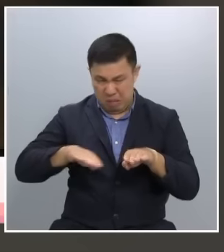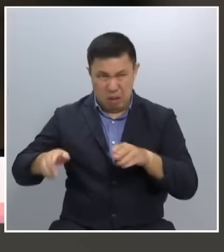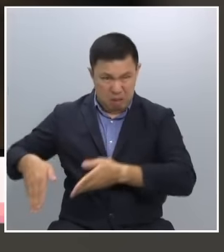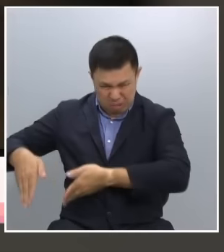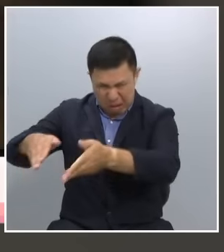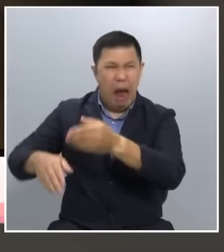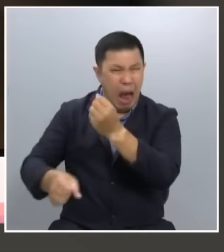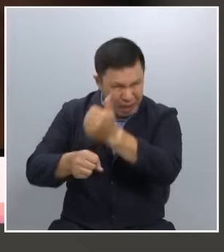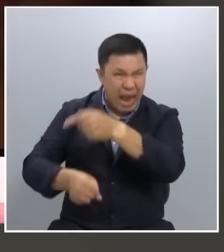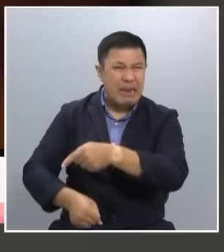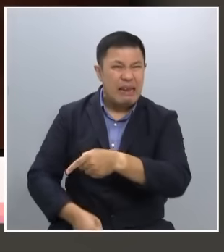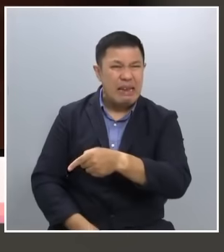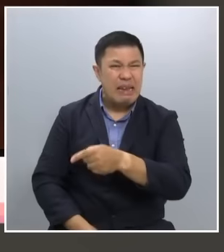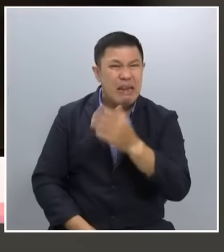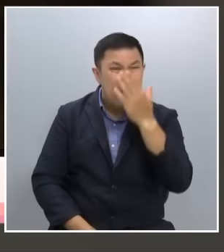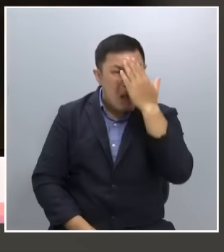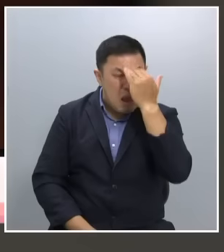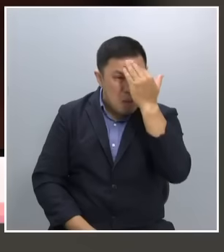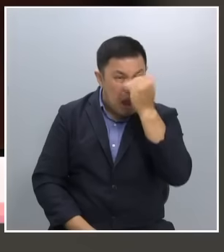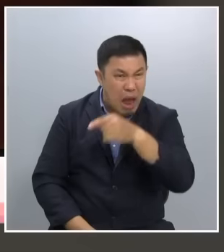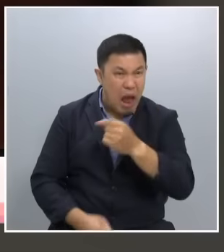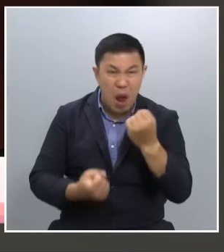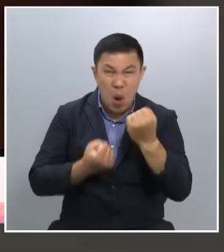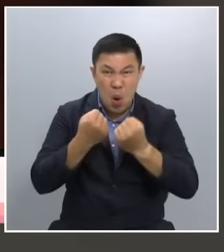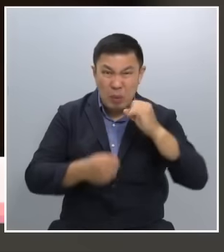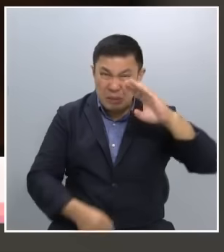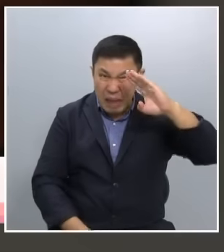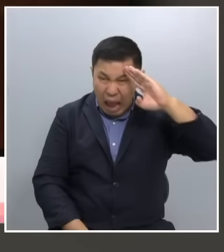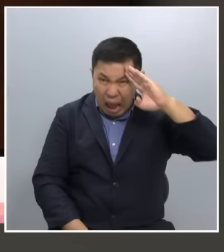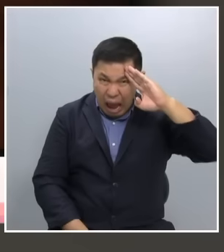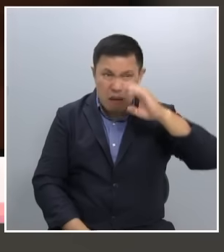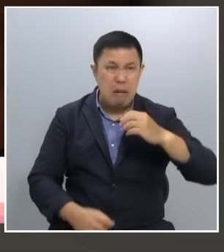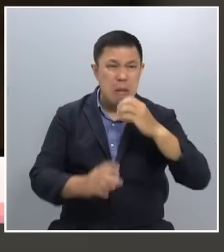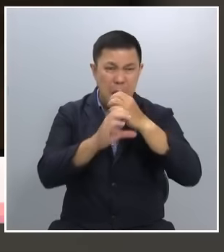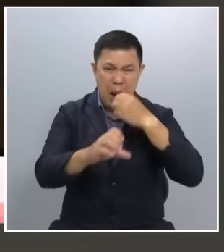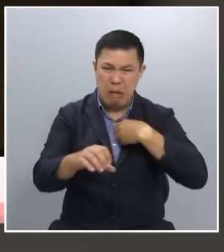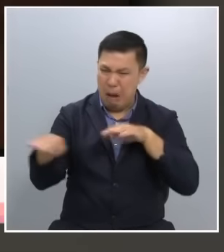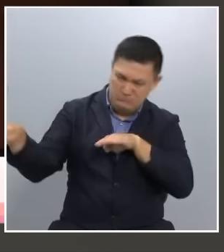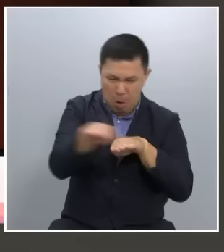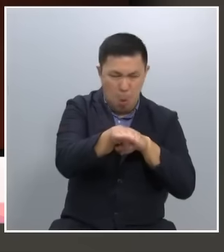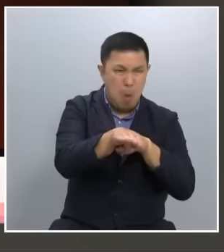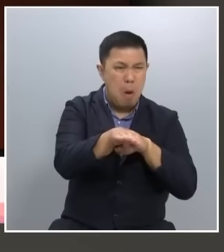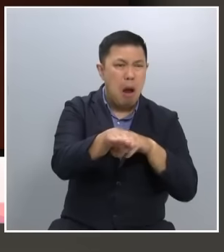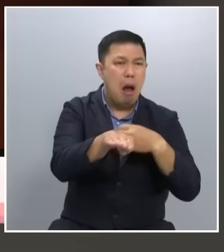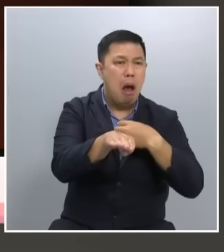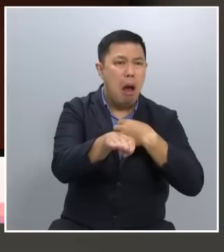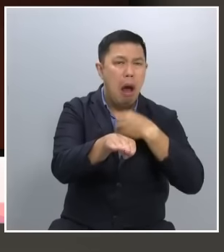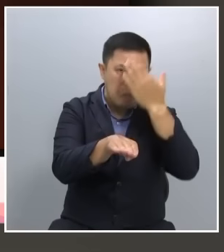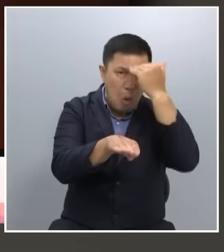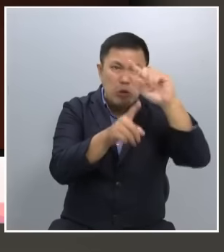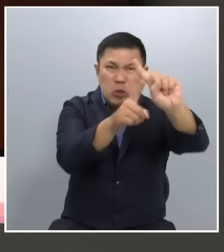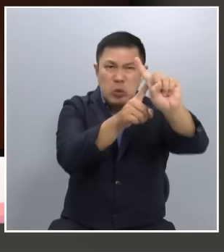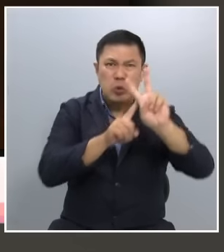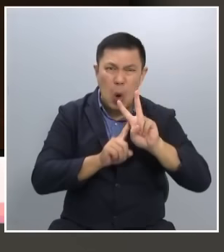ได้แต่ทางฝั่งของรถบัสทหารเนี่ยเขาต้องการจะ เข้ามา ซ้ายสุดเพื่อจะมาต่อรถคันข้างหน้าของเข